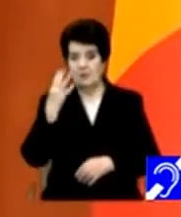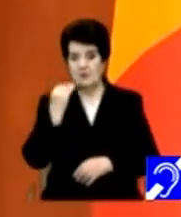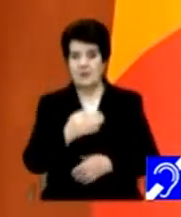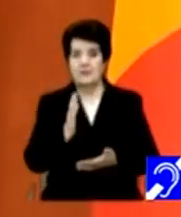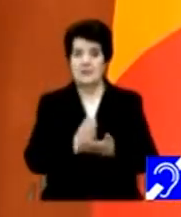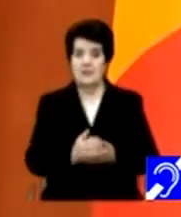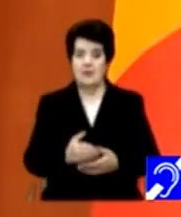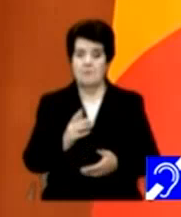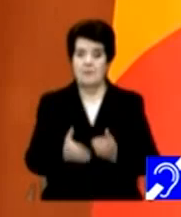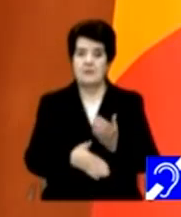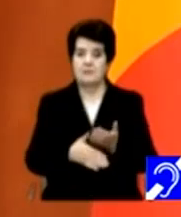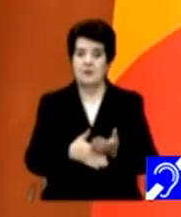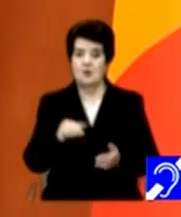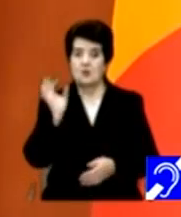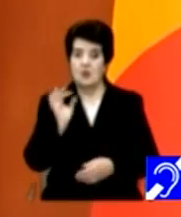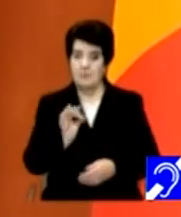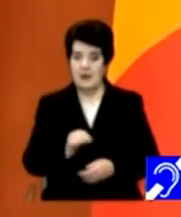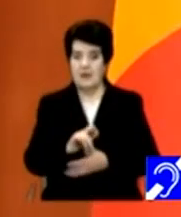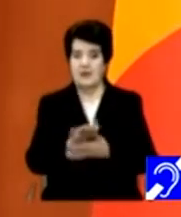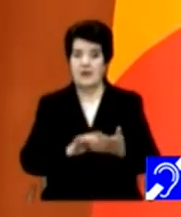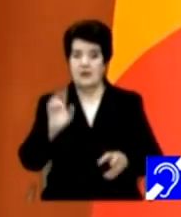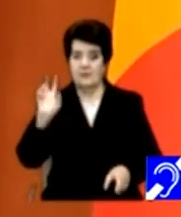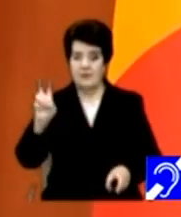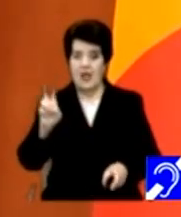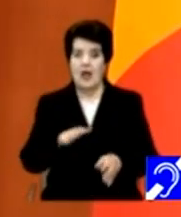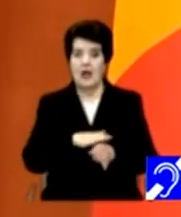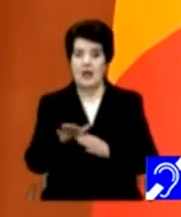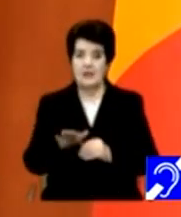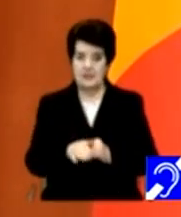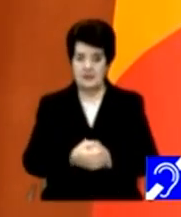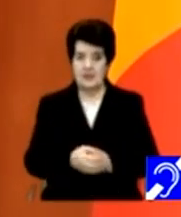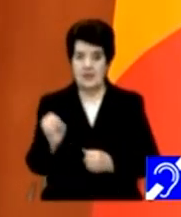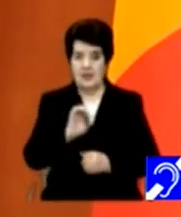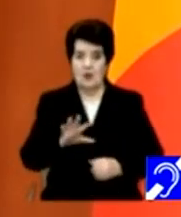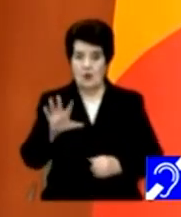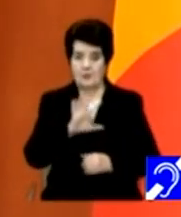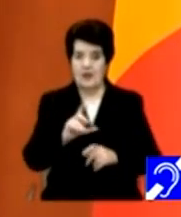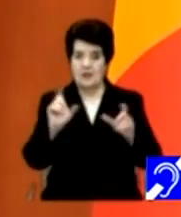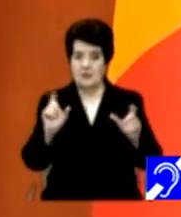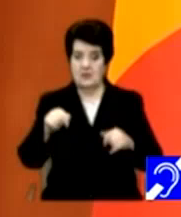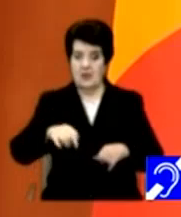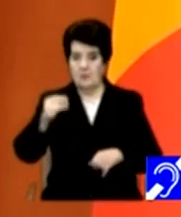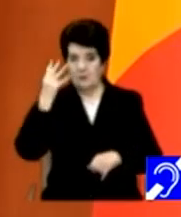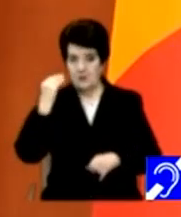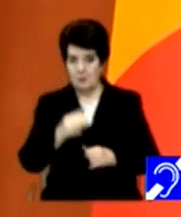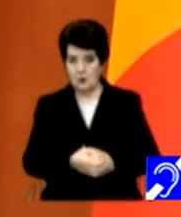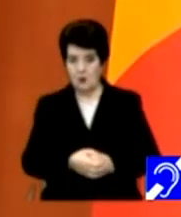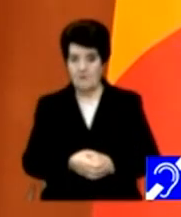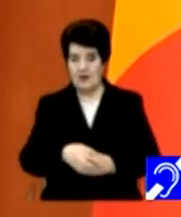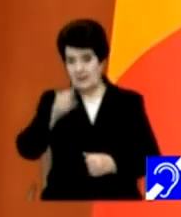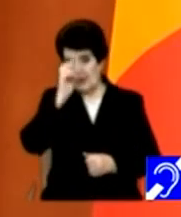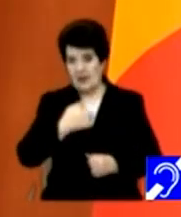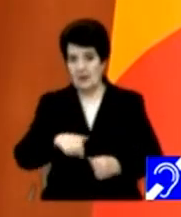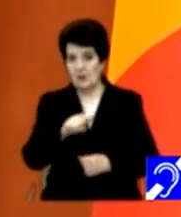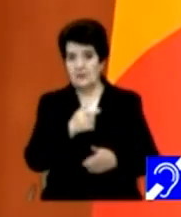totodată pe sprijinul Germaniei în contextul realizării agendei europene a Republicii Moldova. Țara noastră